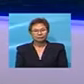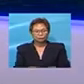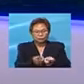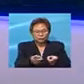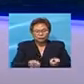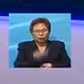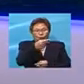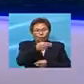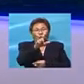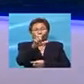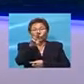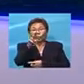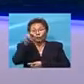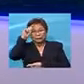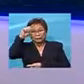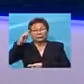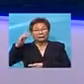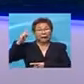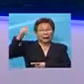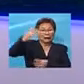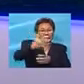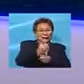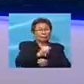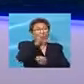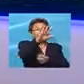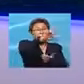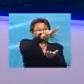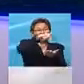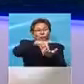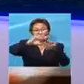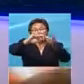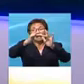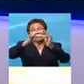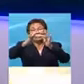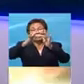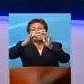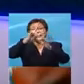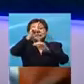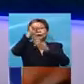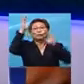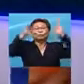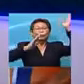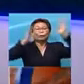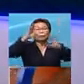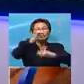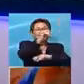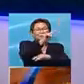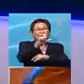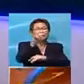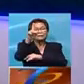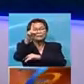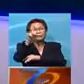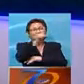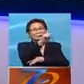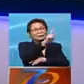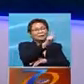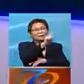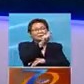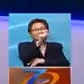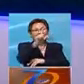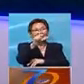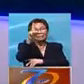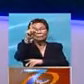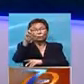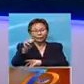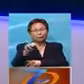Daerah Hulu Terengganu bakal mendapat 5 lagi pusat internet Satu Malaysia PL1M dalam waktu terdekat. Sebelum ini